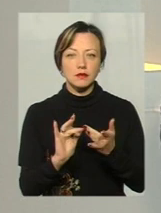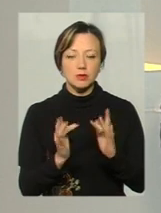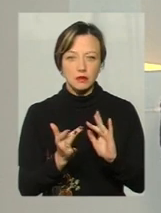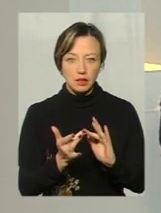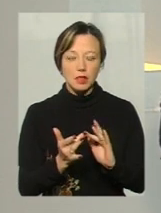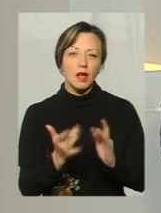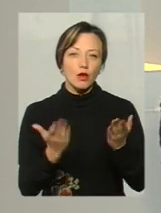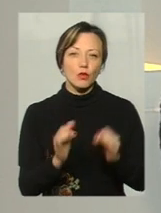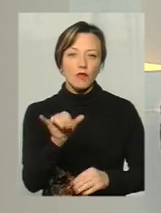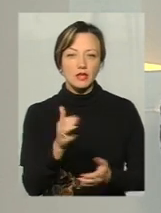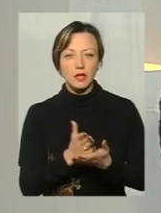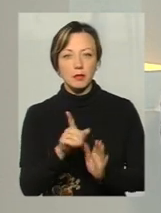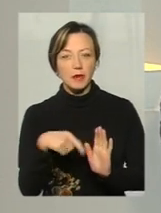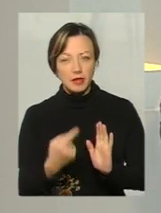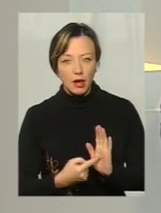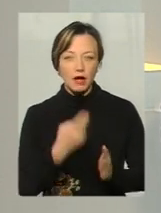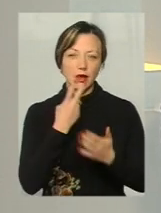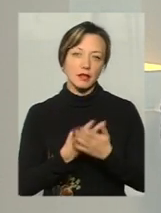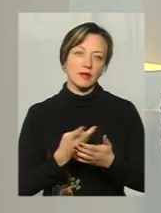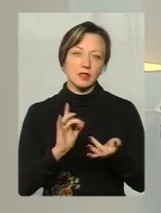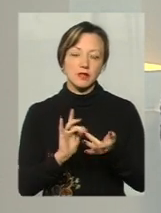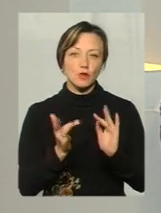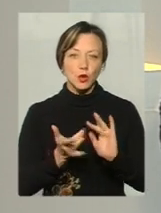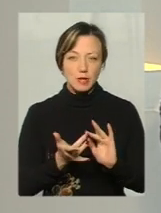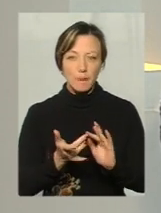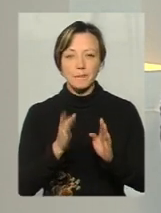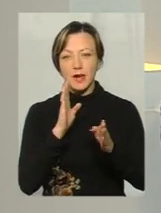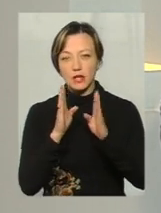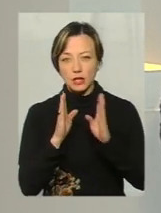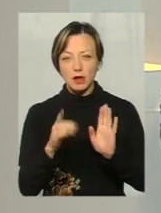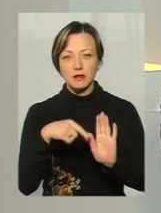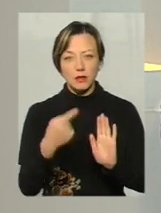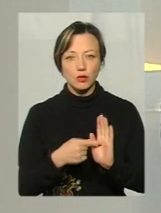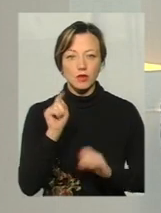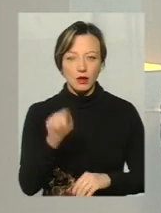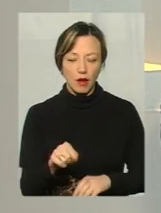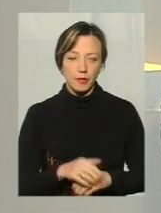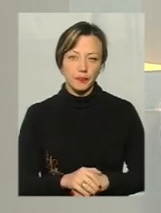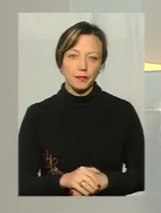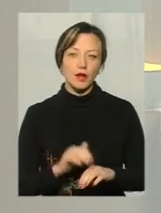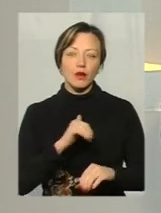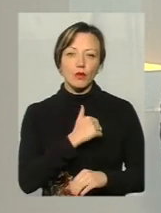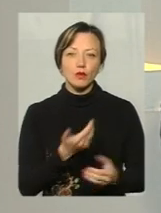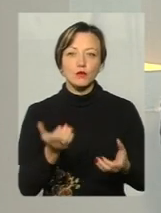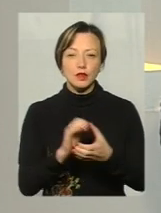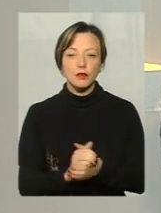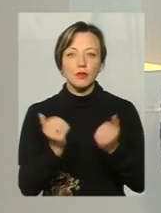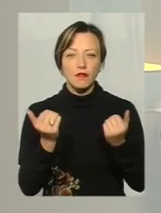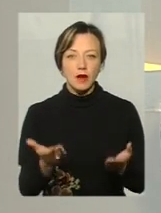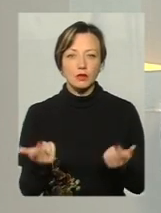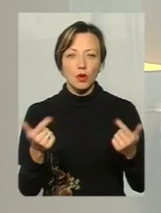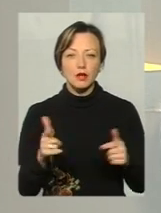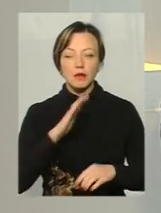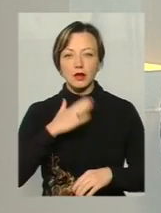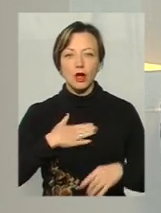тому якщо у вас є питання і ви дивитесь нас у соцмережах, ставте свої питання там. А я хочу познайомити вас з гостями